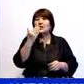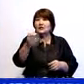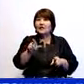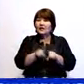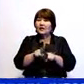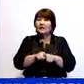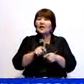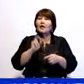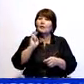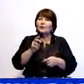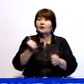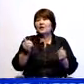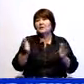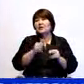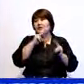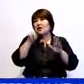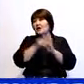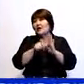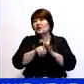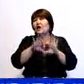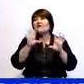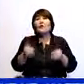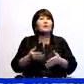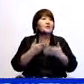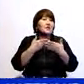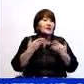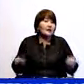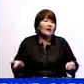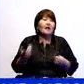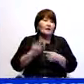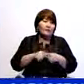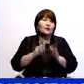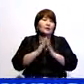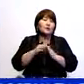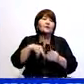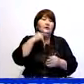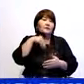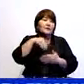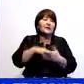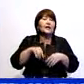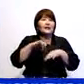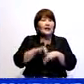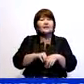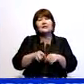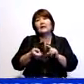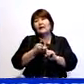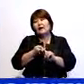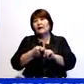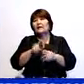этот порядок пропуска меньше контролируется или вовсе игнорируется. Просим принять этого внимания. Носители и